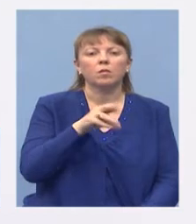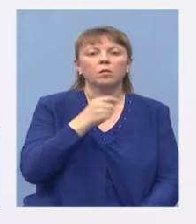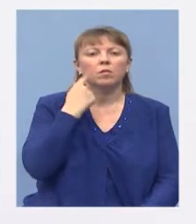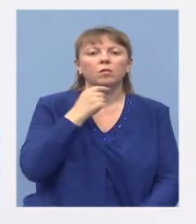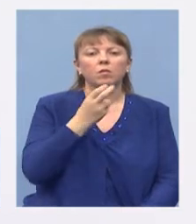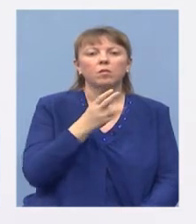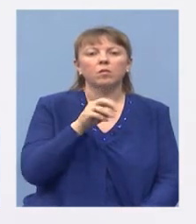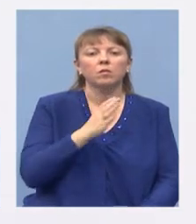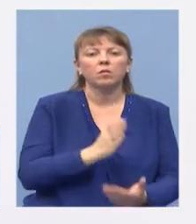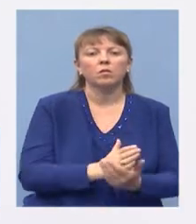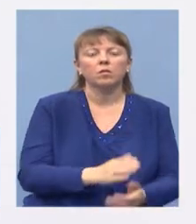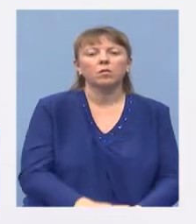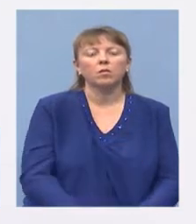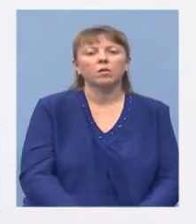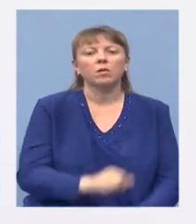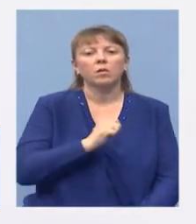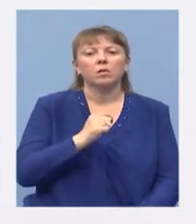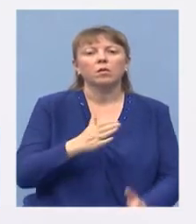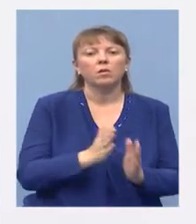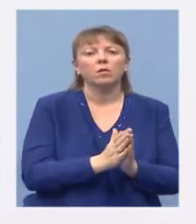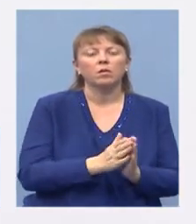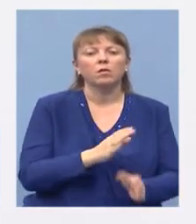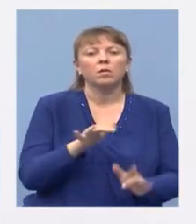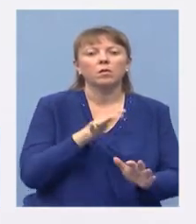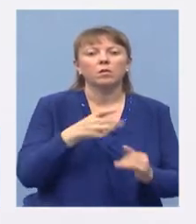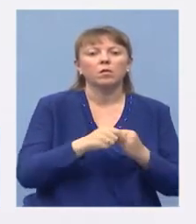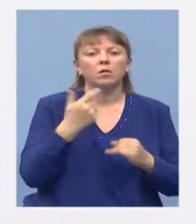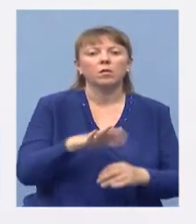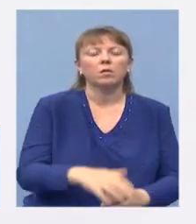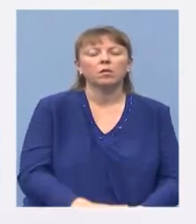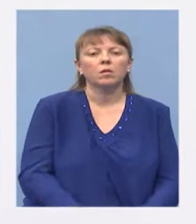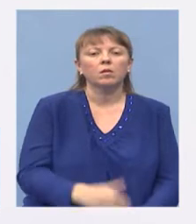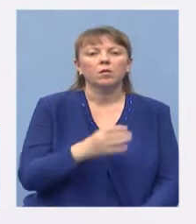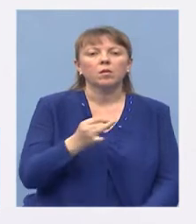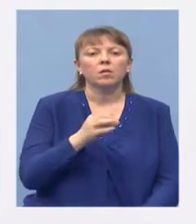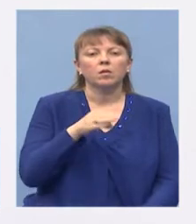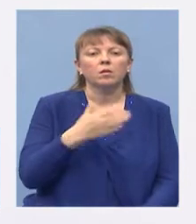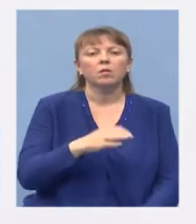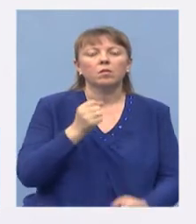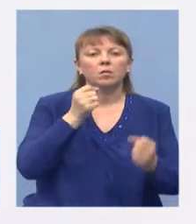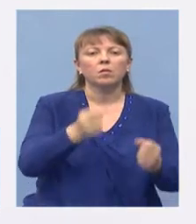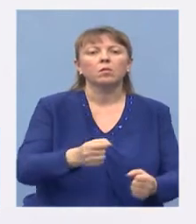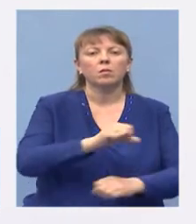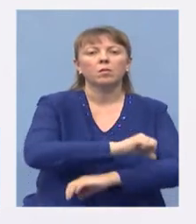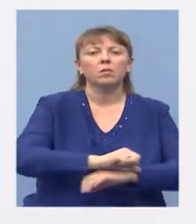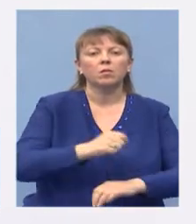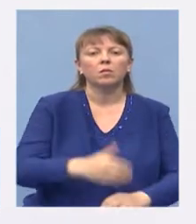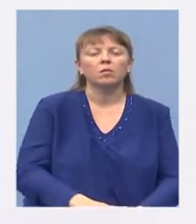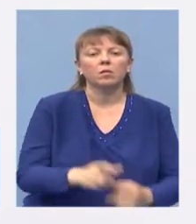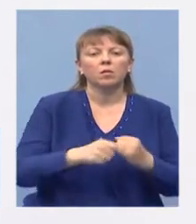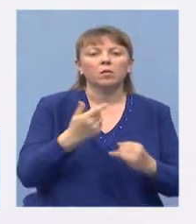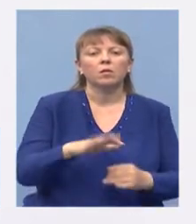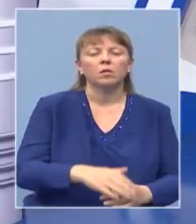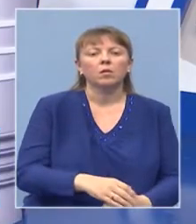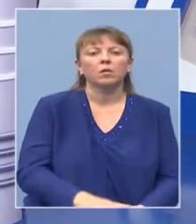нас во всех районах. Самыми востребованными услугами по оформлению земель – это составление земельных проектов, установка границ земельных участков,